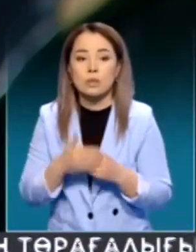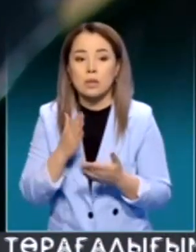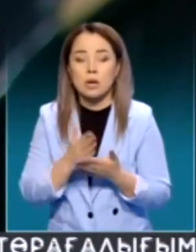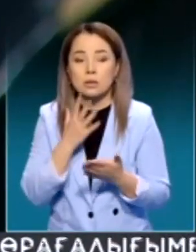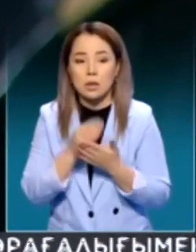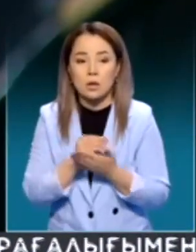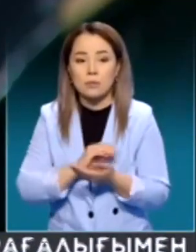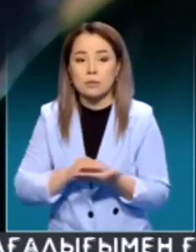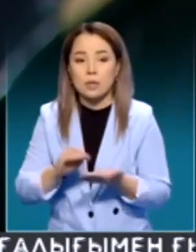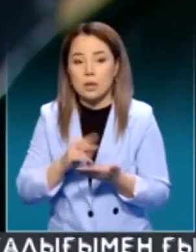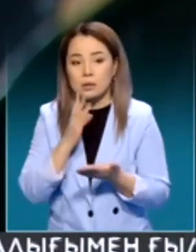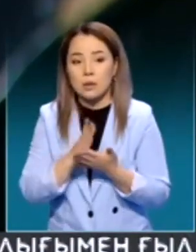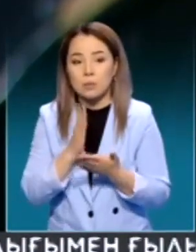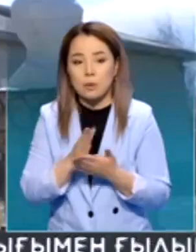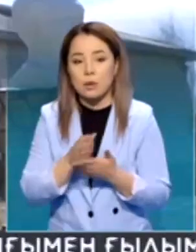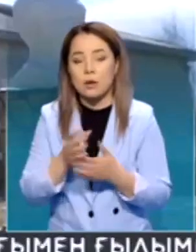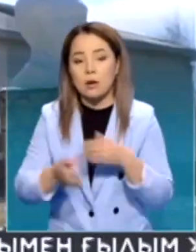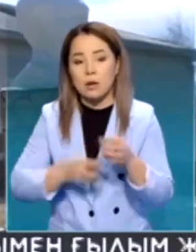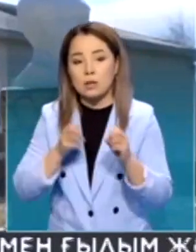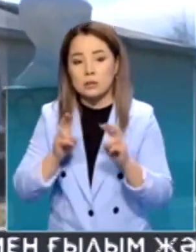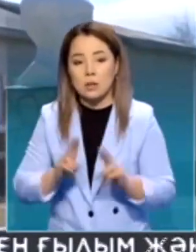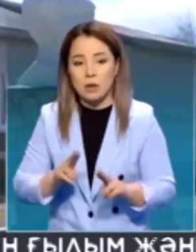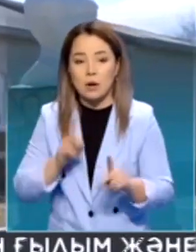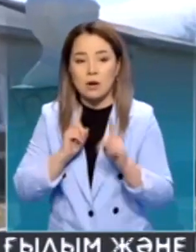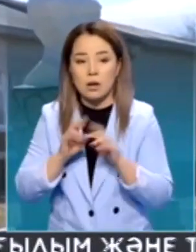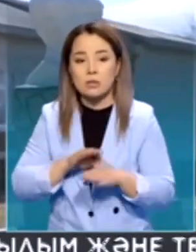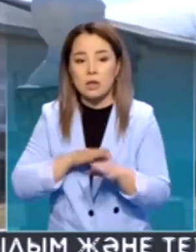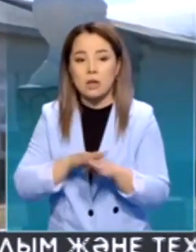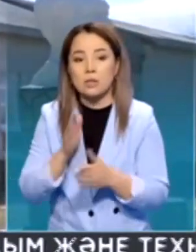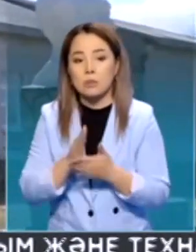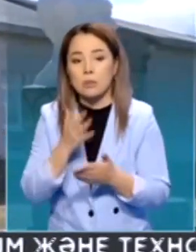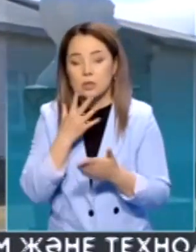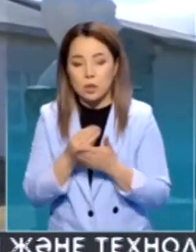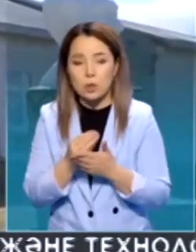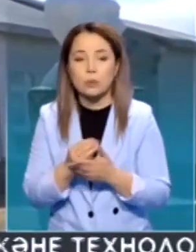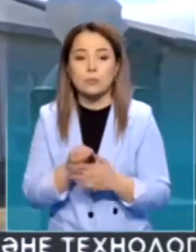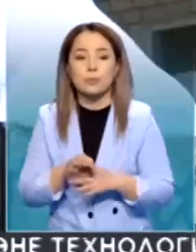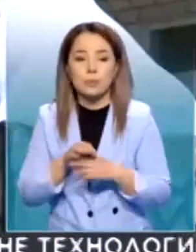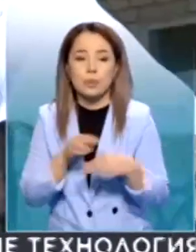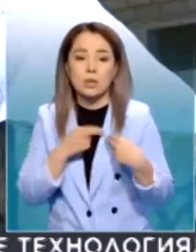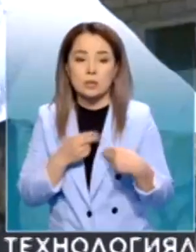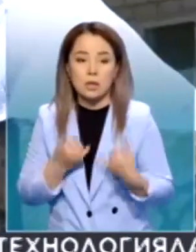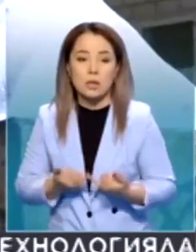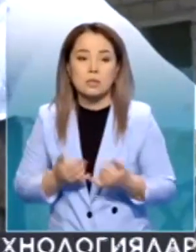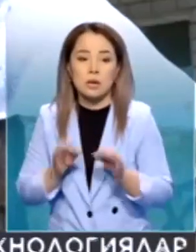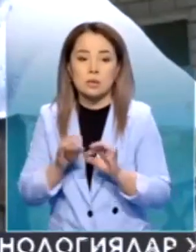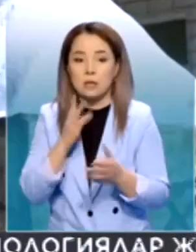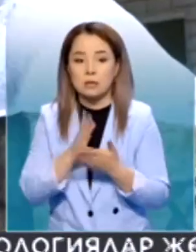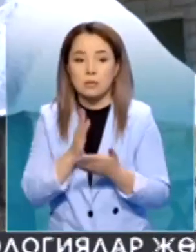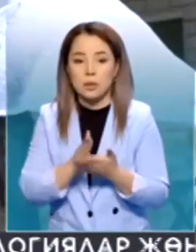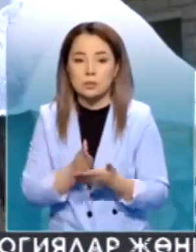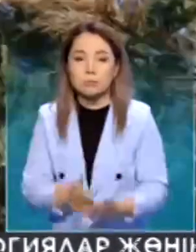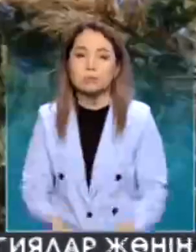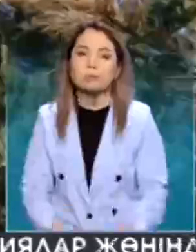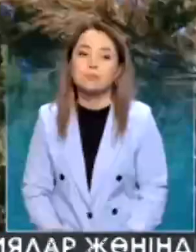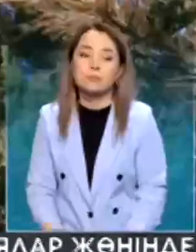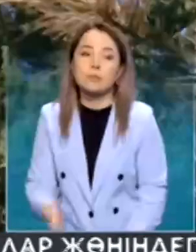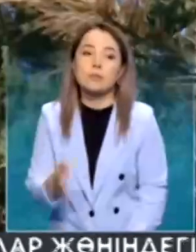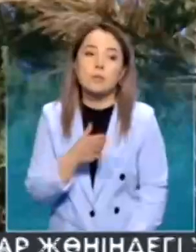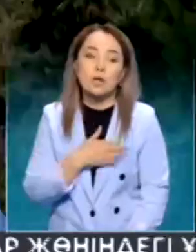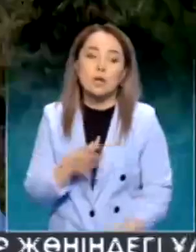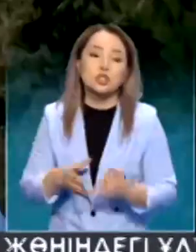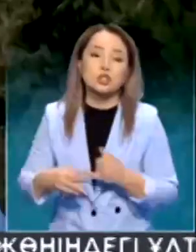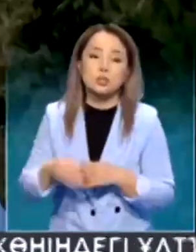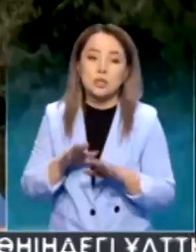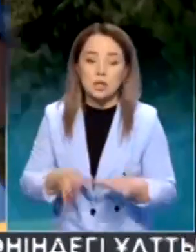көрді. Бүгінгі халықаралық конференцияда тұңғыш академиктің ғылымға қосқан өлшеусіз еңбегі жайлы айтылды. Еліміз үшін,